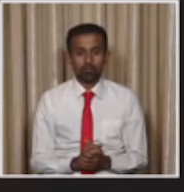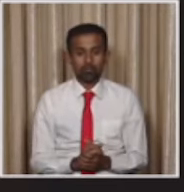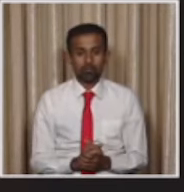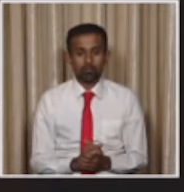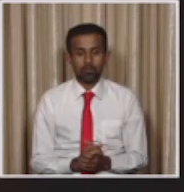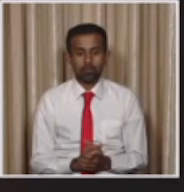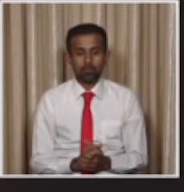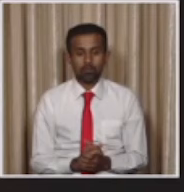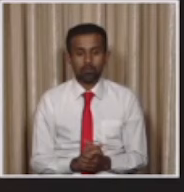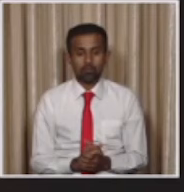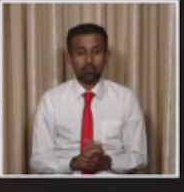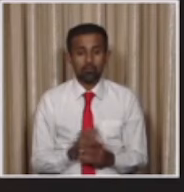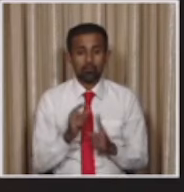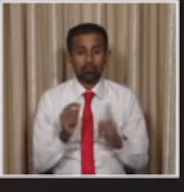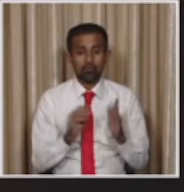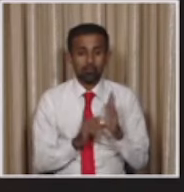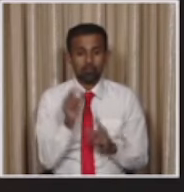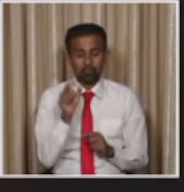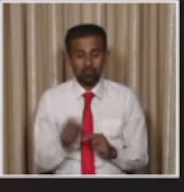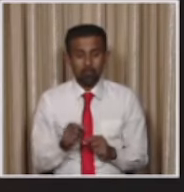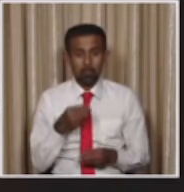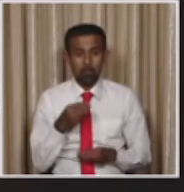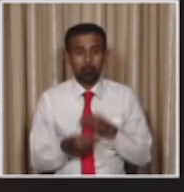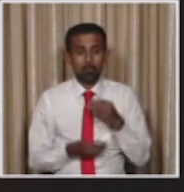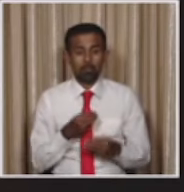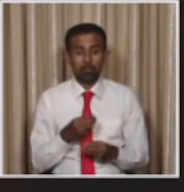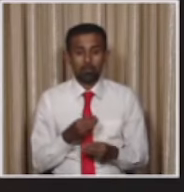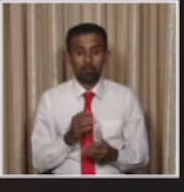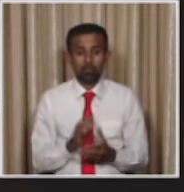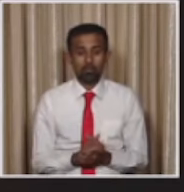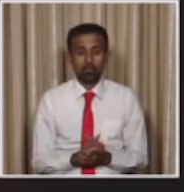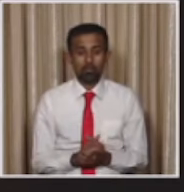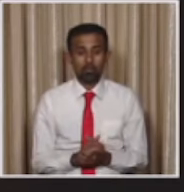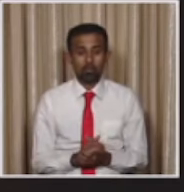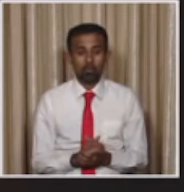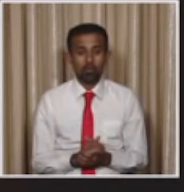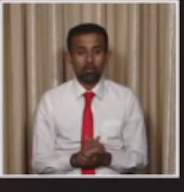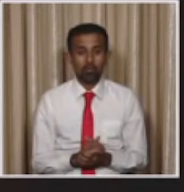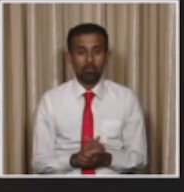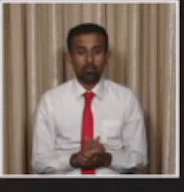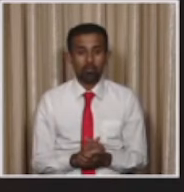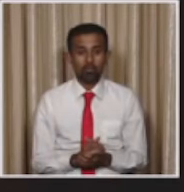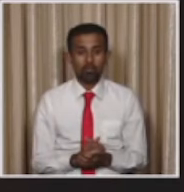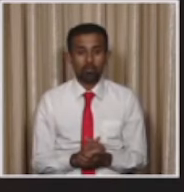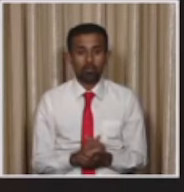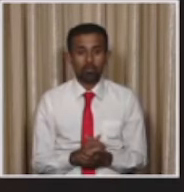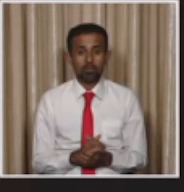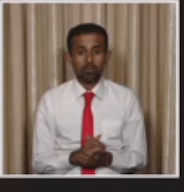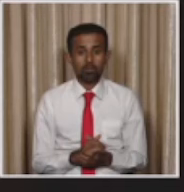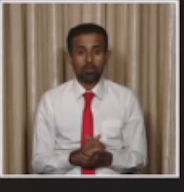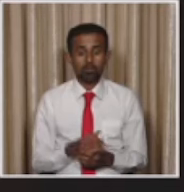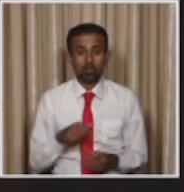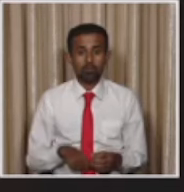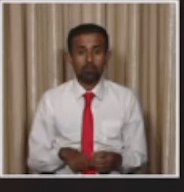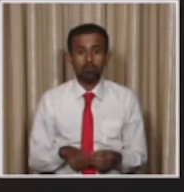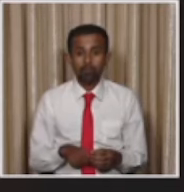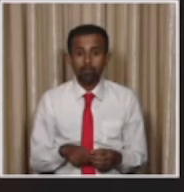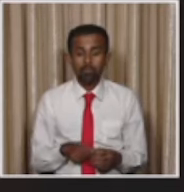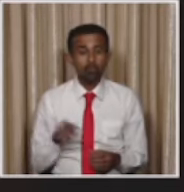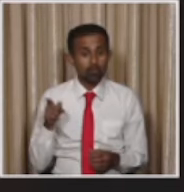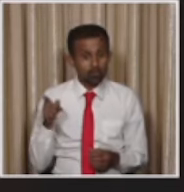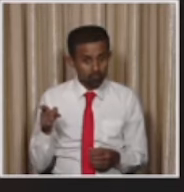ගරු මූලාශ්‍රයේ මන්ත්‍රීතුමනි මේ ව්‍යාපාර කරුවන් මේ ව්‍යාපාරිකයින් දවස ගන්න තමන්ගේ ව්‍යාපාර වලින් ඈත් වීම.